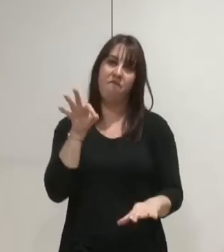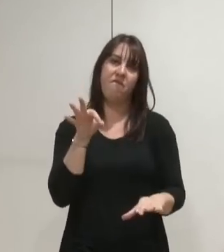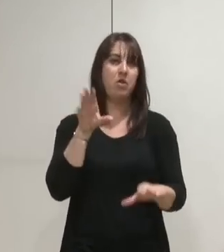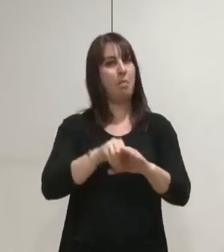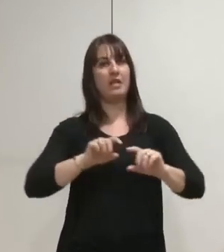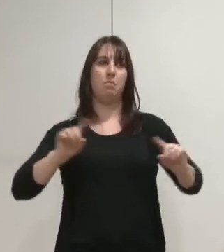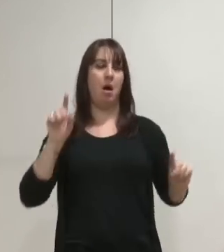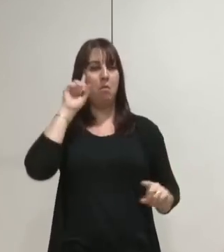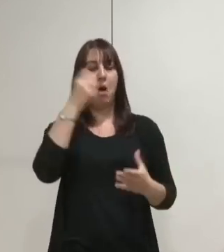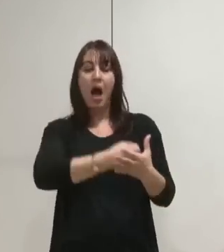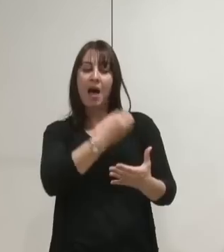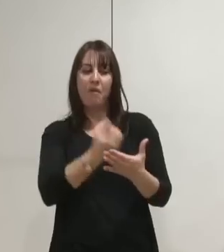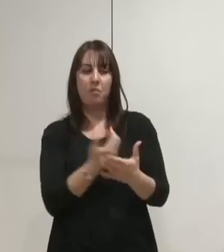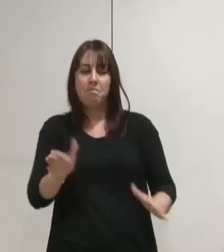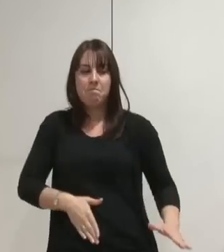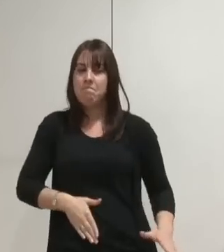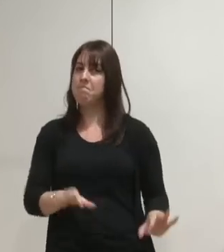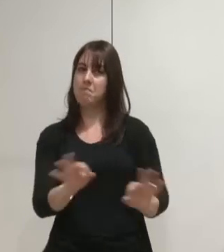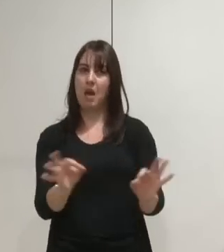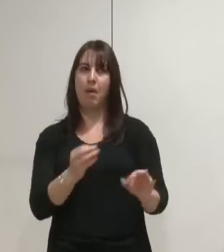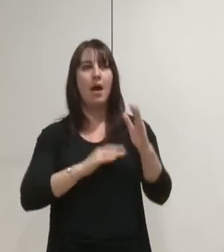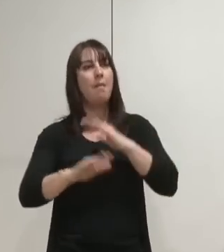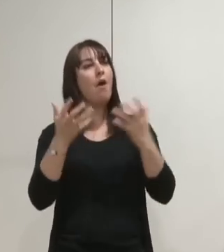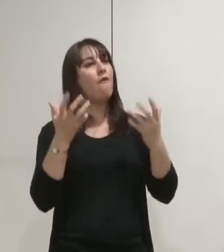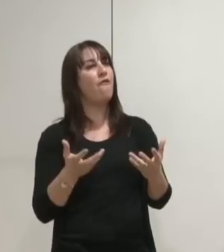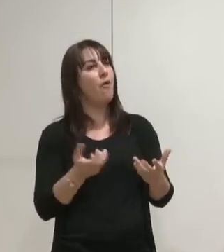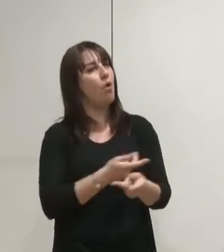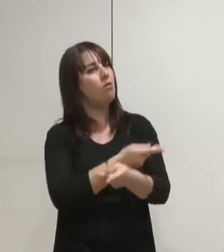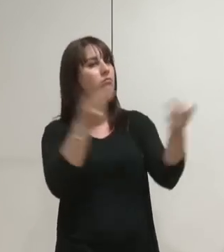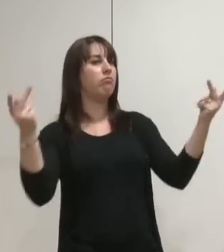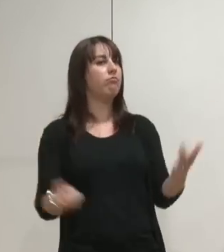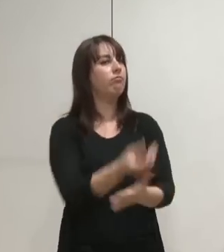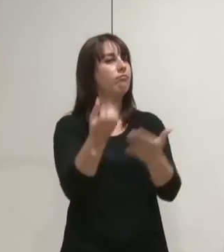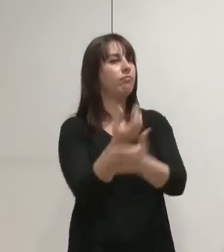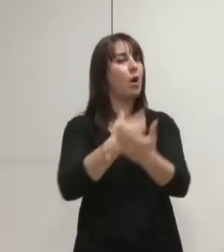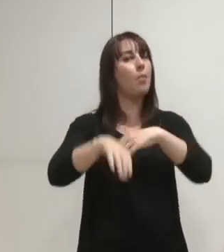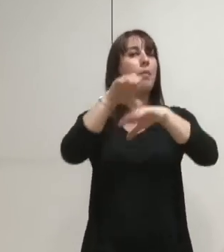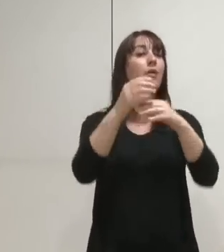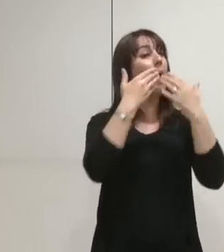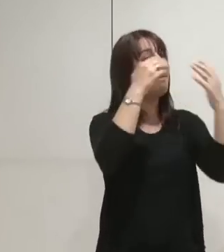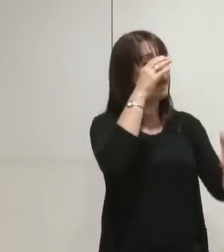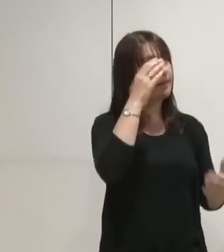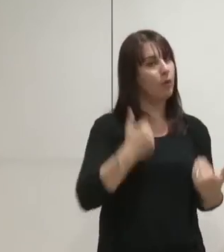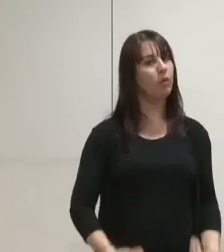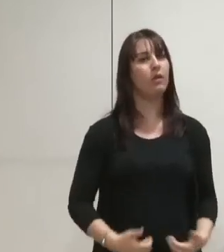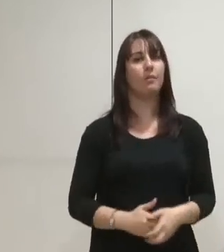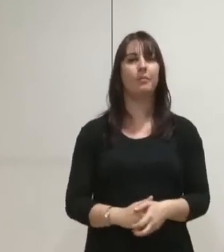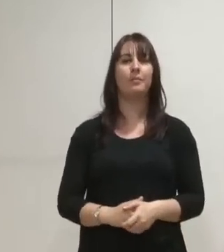semble qu'il y a des éléments que je ne possède pas mais je voulais quand même vous donner ces quelques éléments complémentaires et je vous en